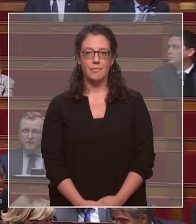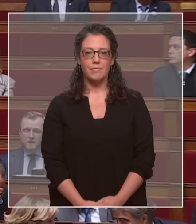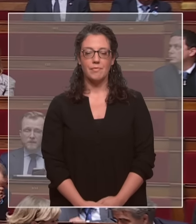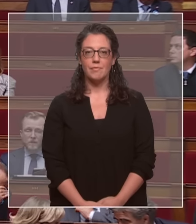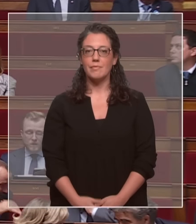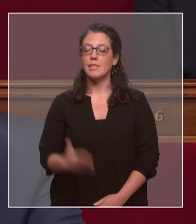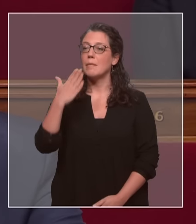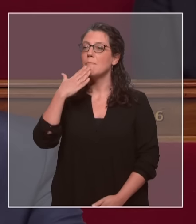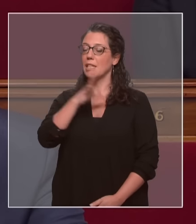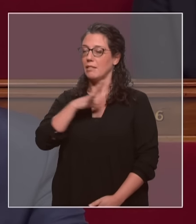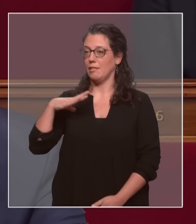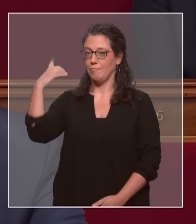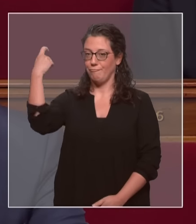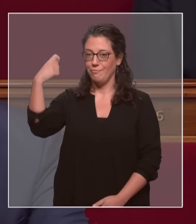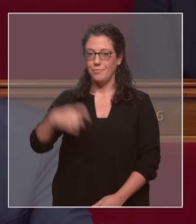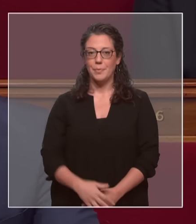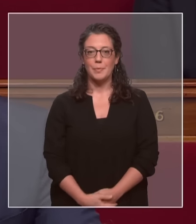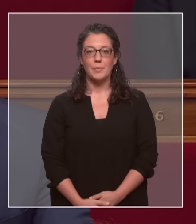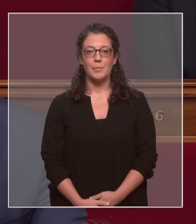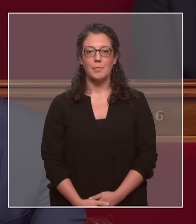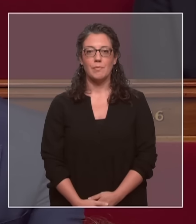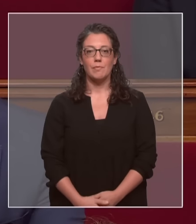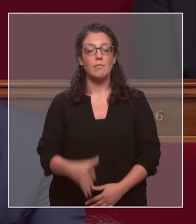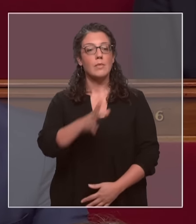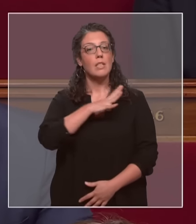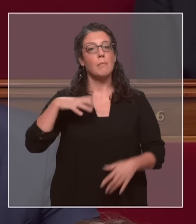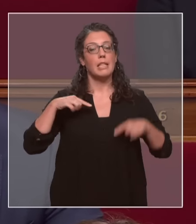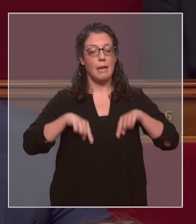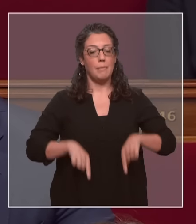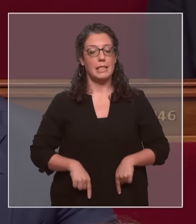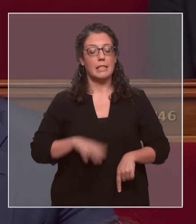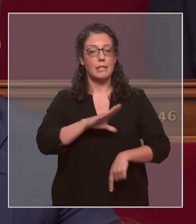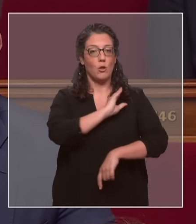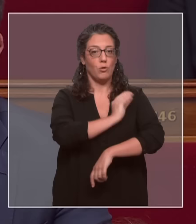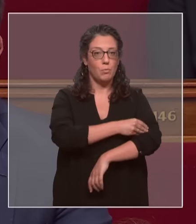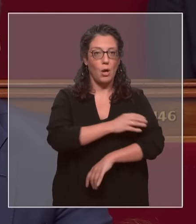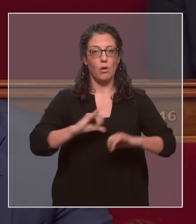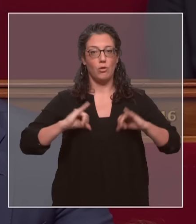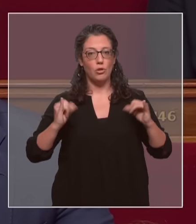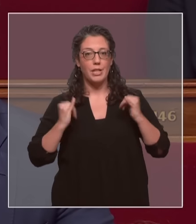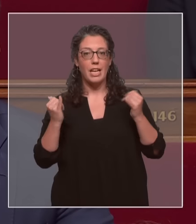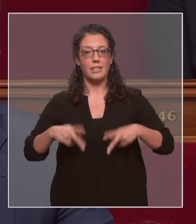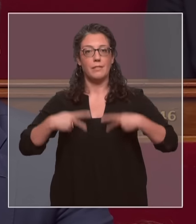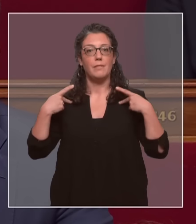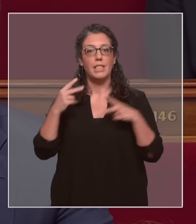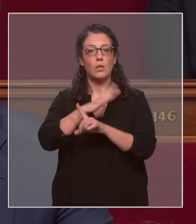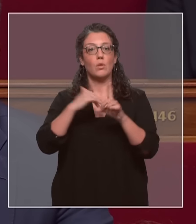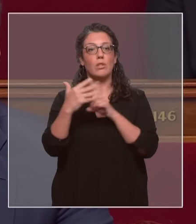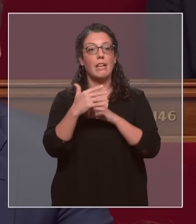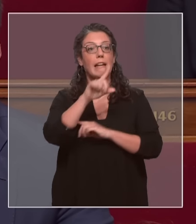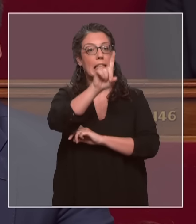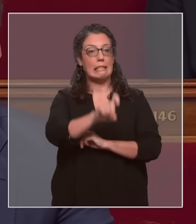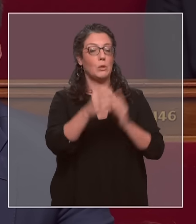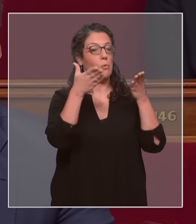Merci, madame la présidente. Madame la ministre des Sports, de la Jeunesse et de la Vie sociale, cette question est pour